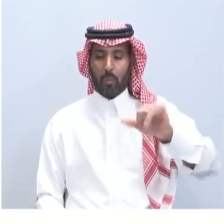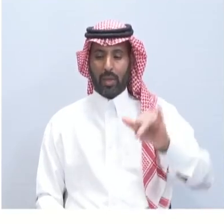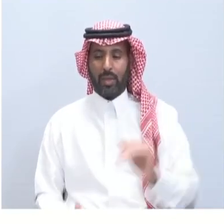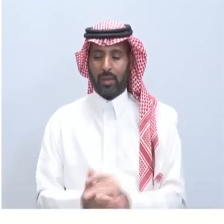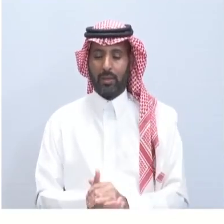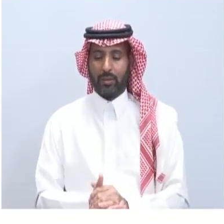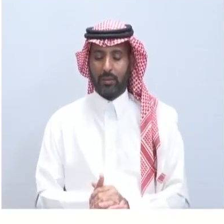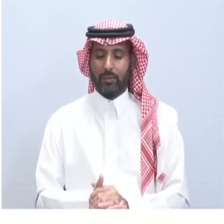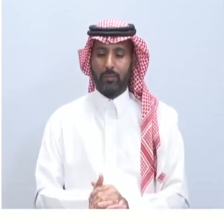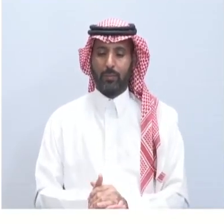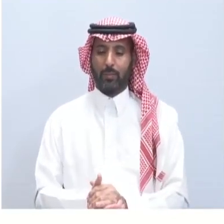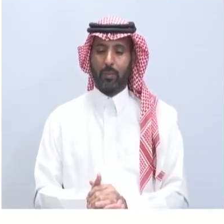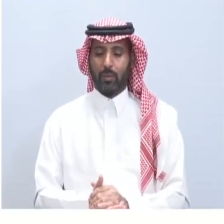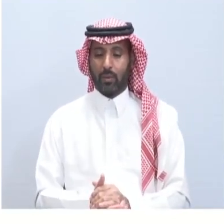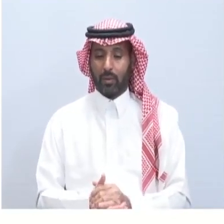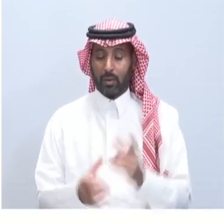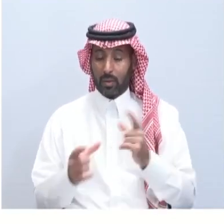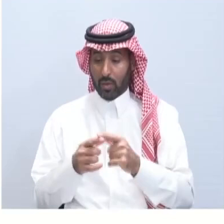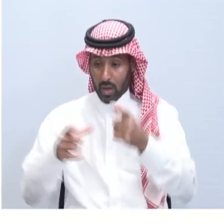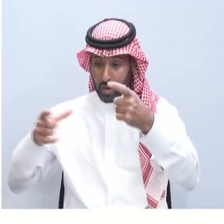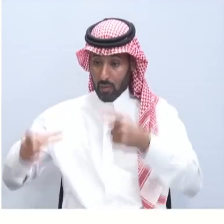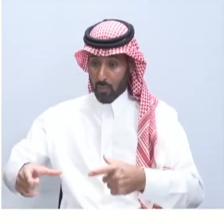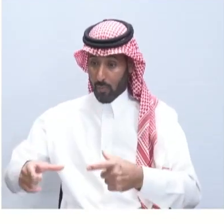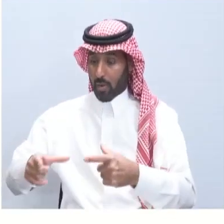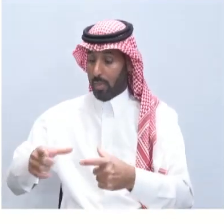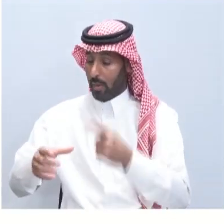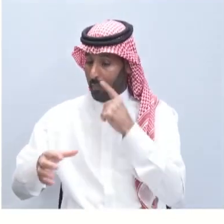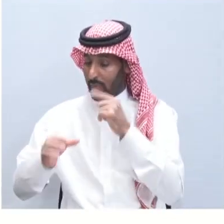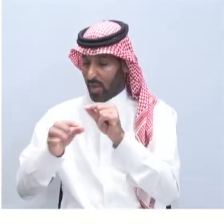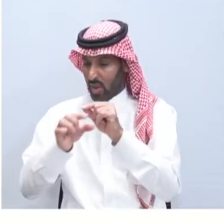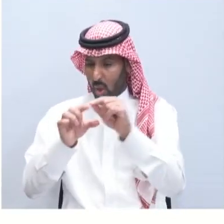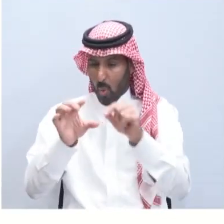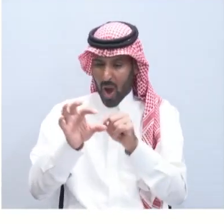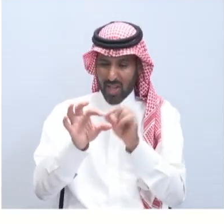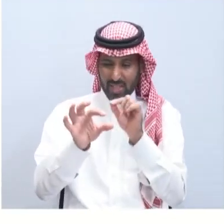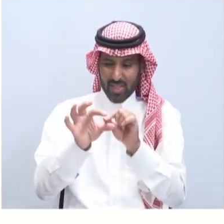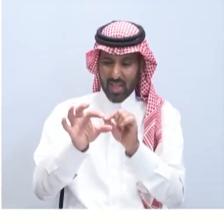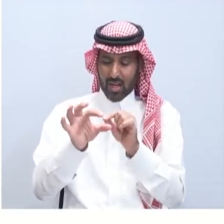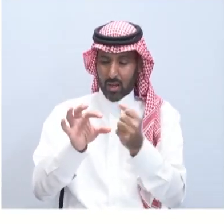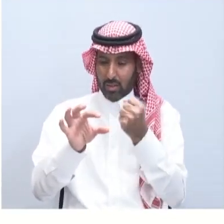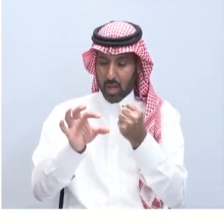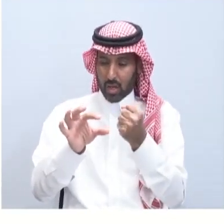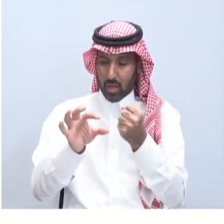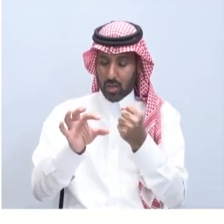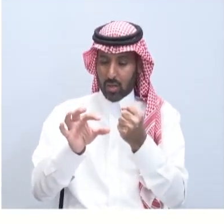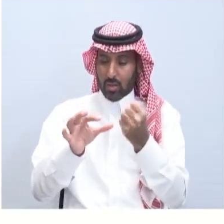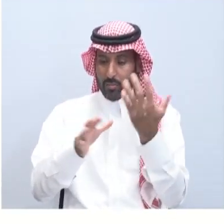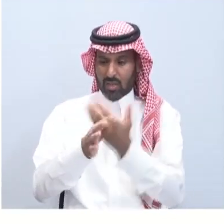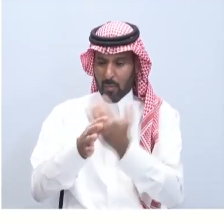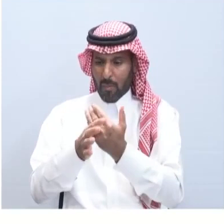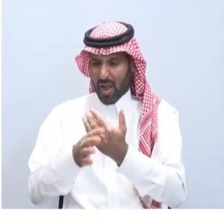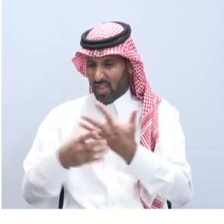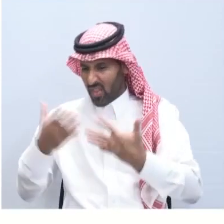اعزائي الطلبه هي الطاقه المنبعثه من نواه الذره نتيجه للتفاعل